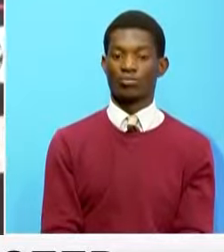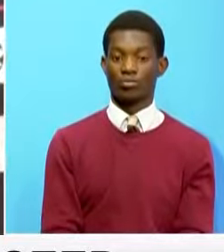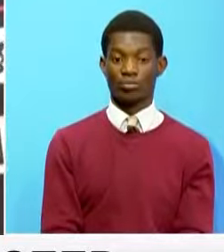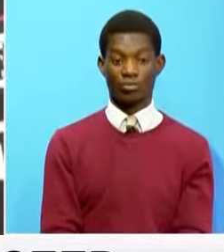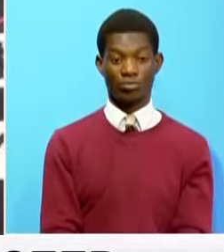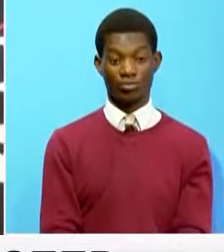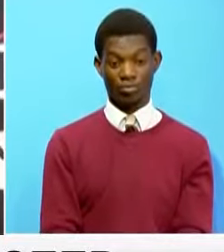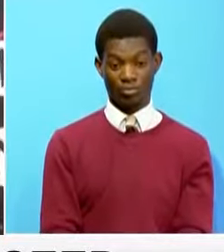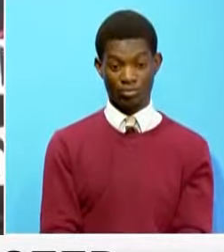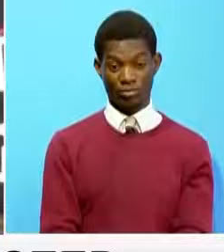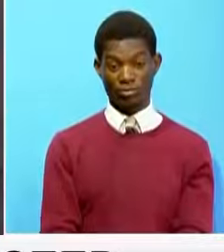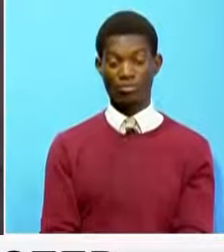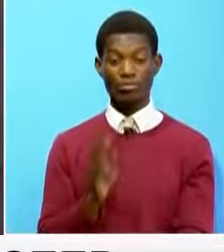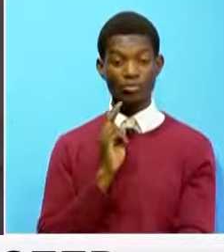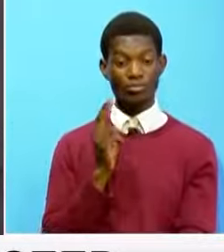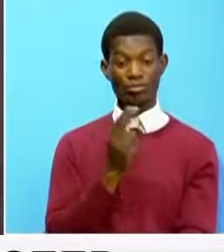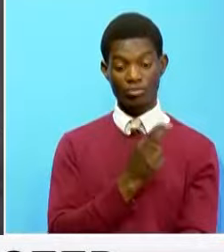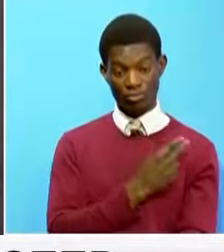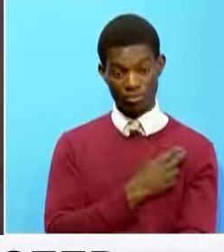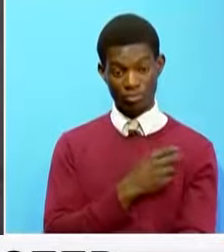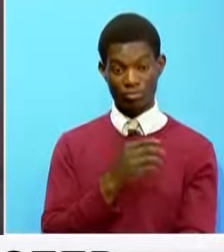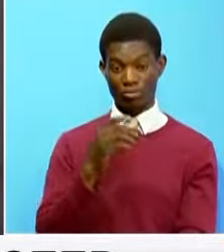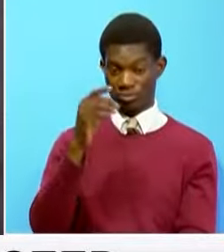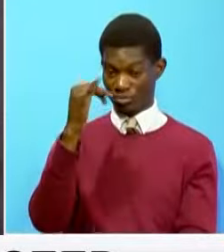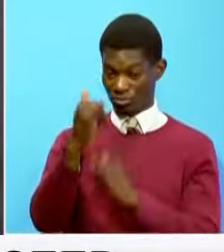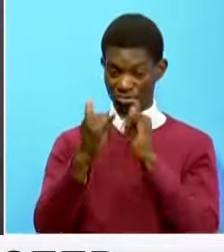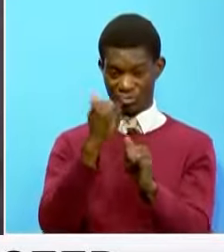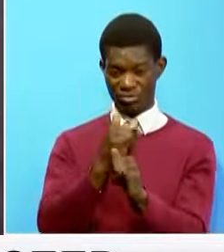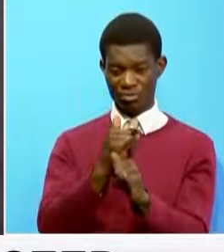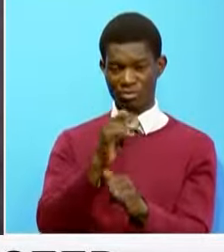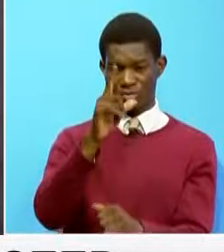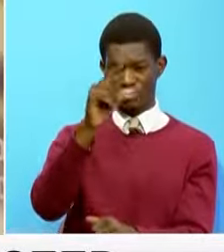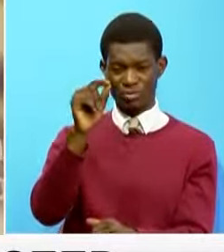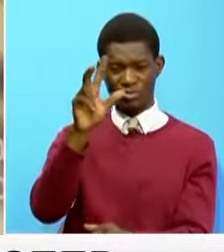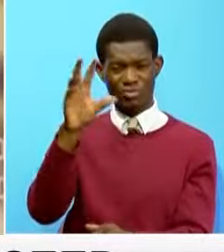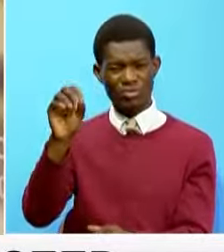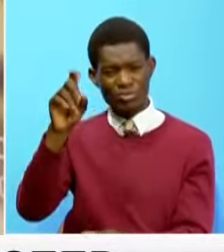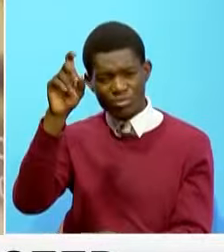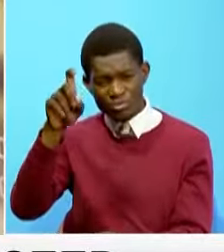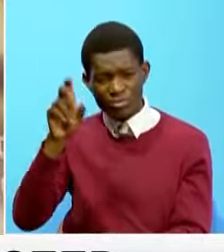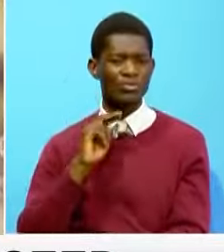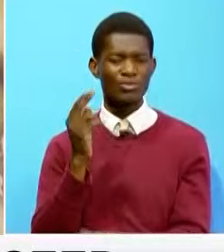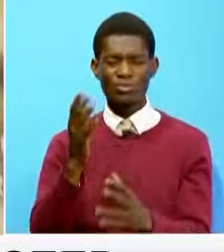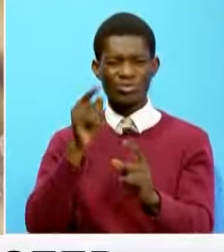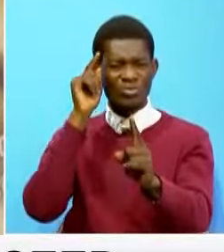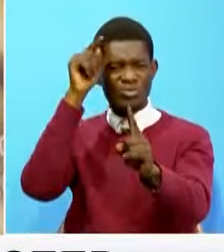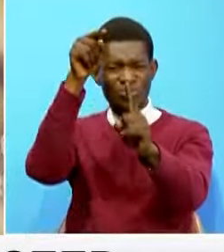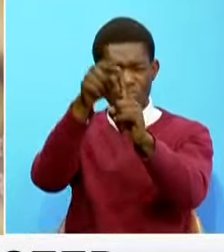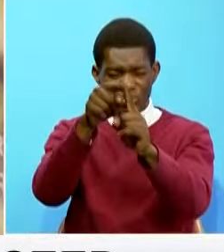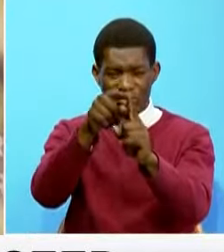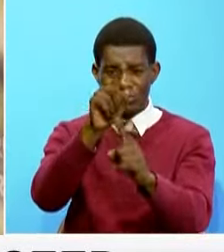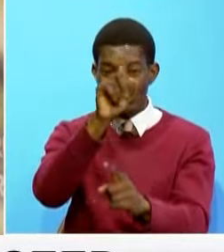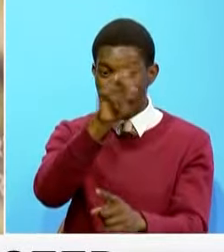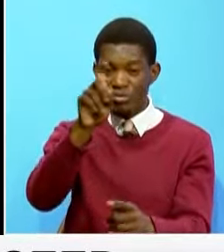1 million smallholder farmers by the year 2030. So we have a bigger ambition globally of reaching 100 million